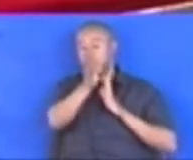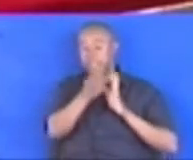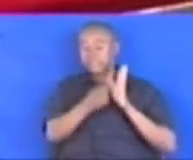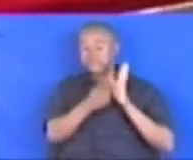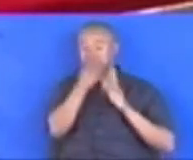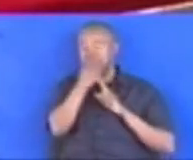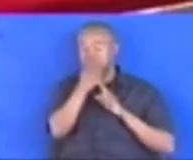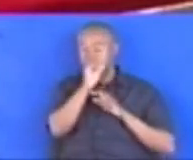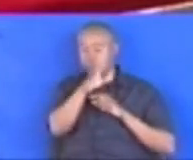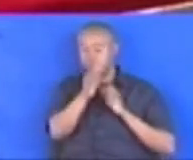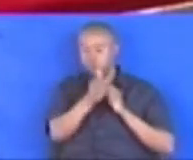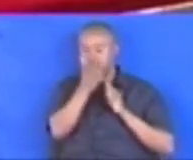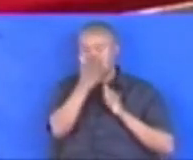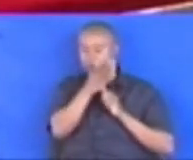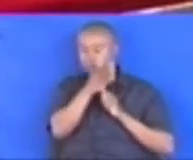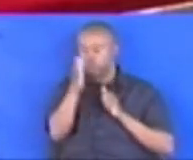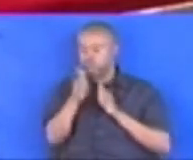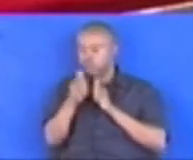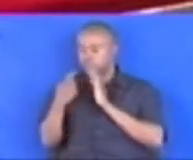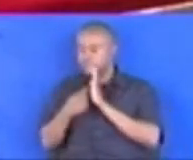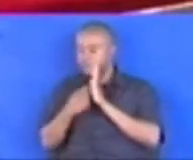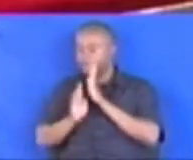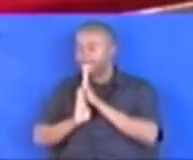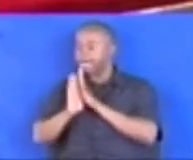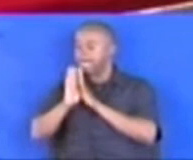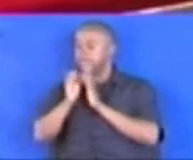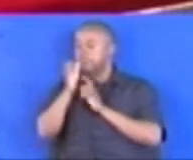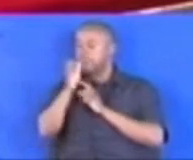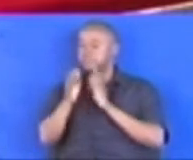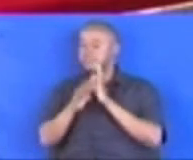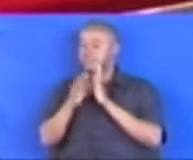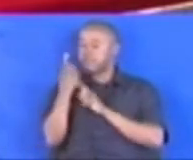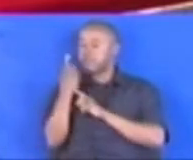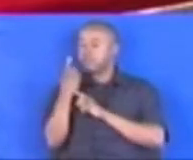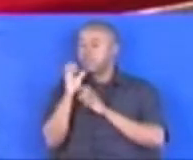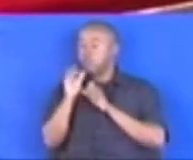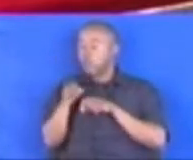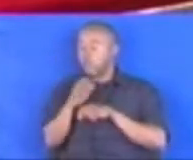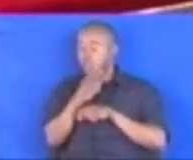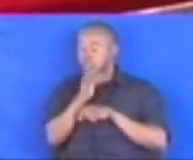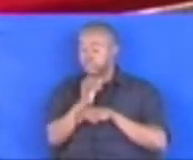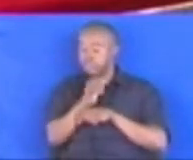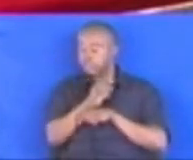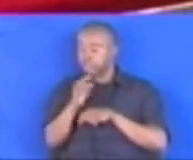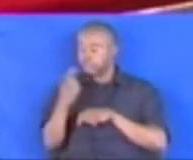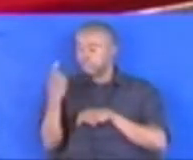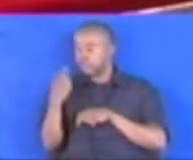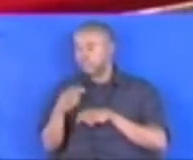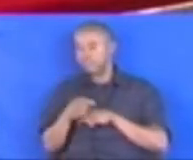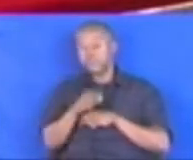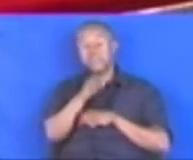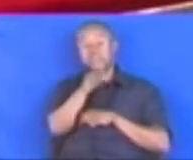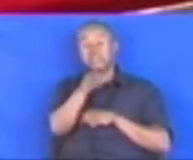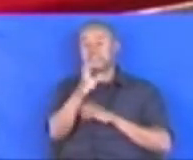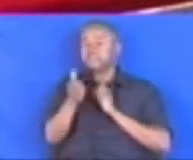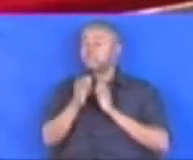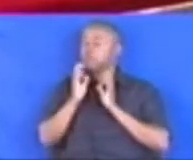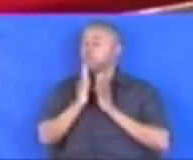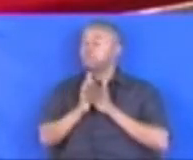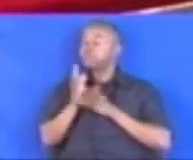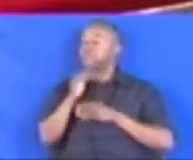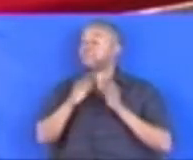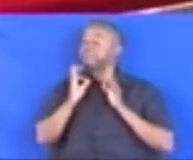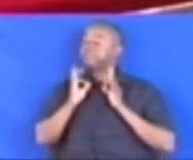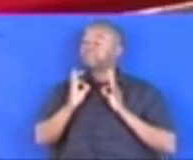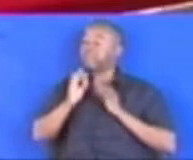mwaka 2015-16 hadi 81% mwaka 2020-21, jambo ambalo linachangia